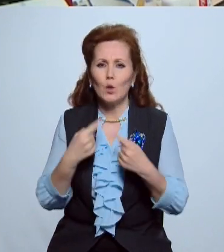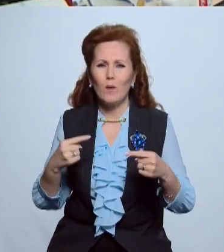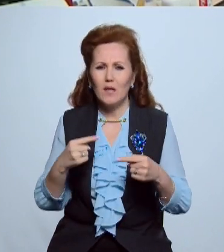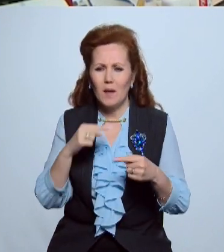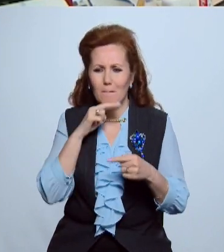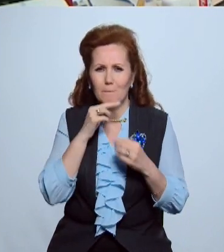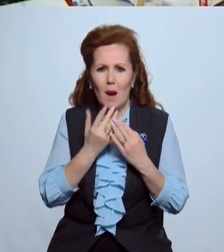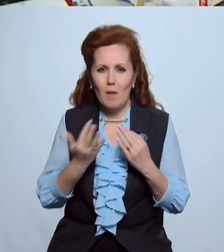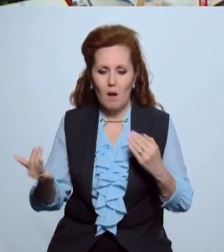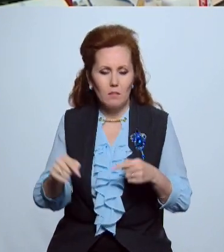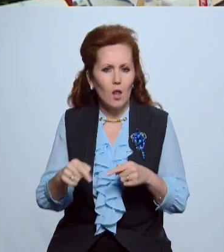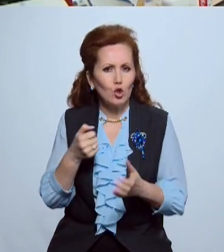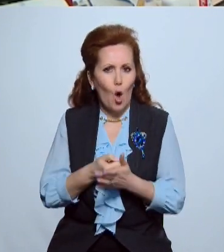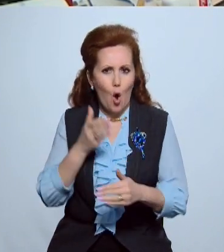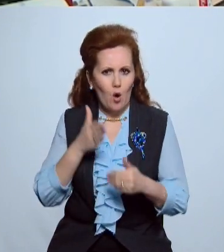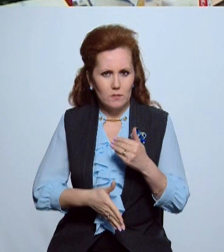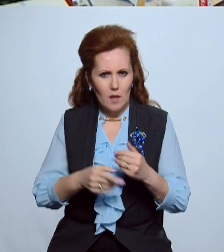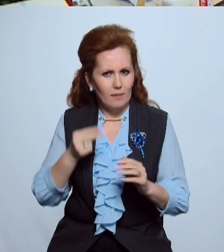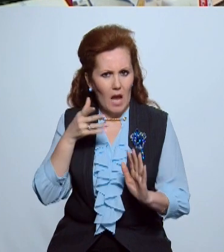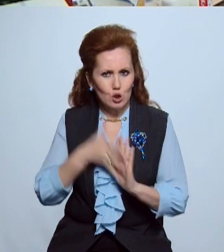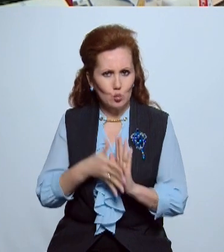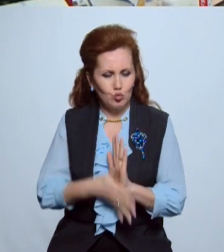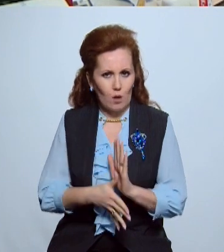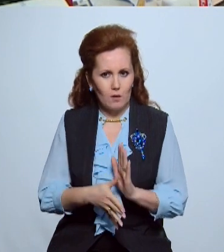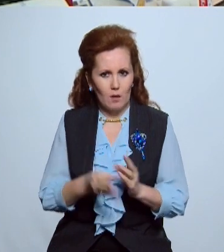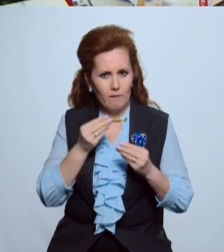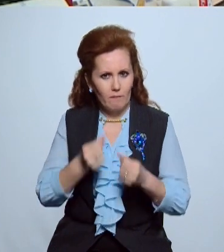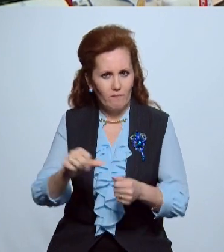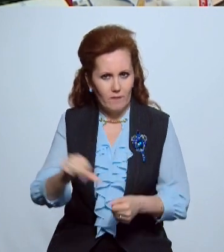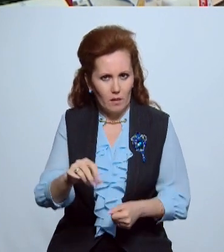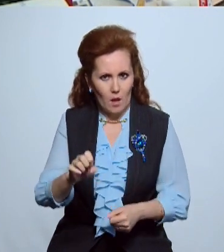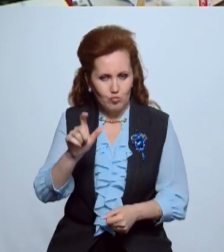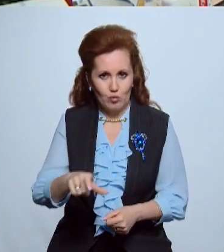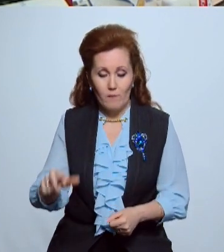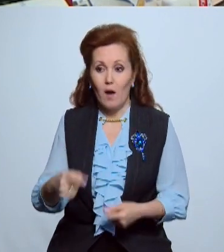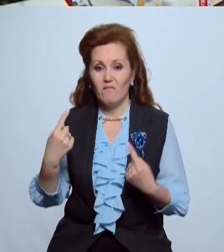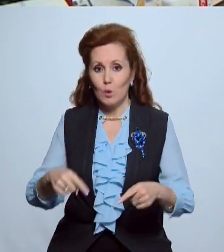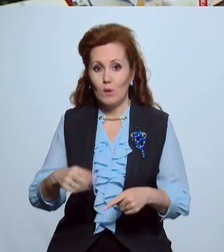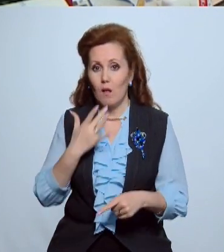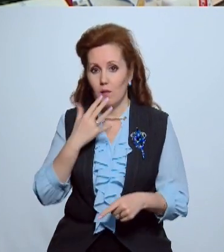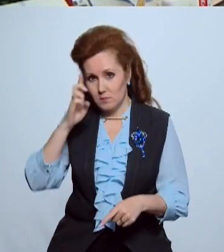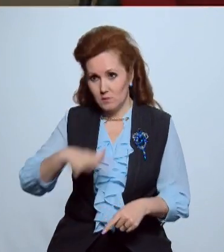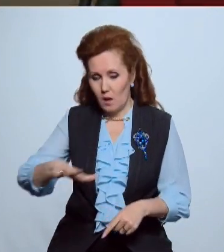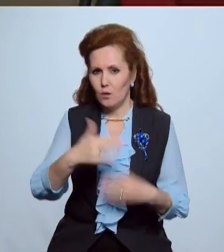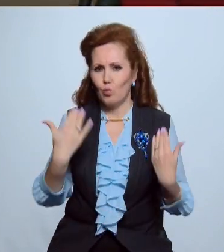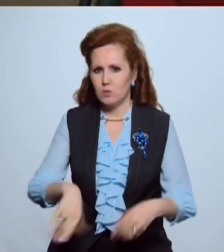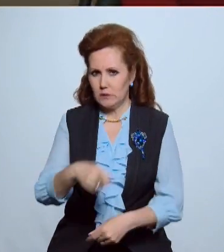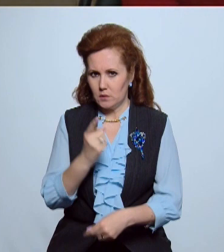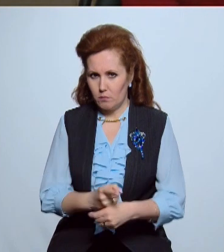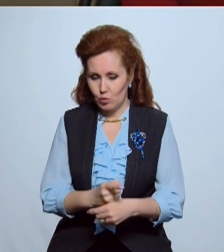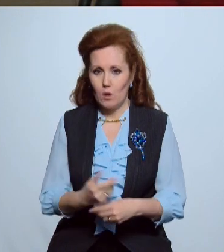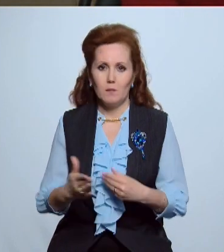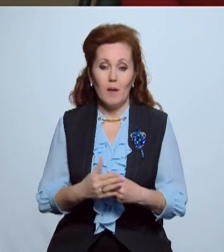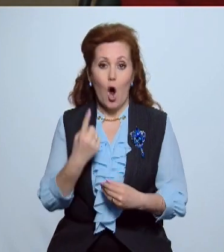которые еще не до конца изучены на действие на человека. Поэтому в некоторых странах они уже запрещены в продаже полностью. Например,